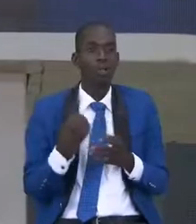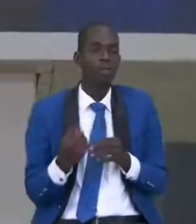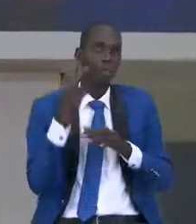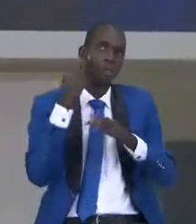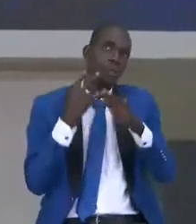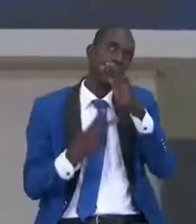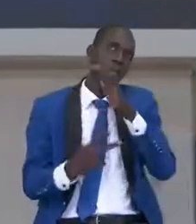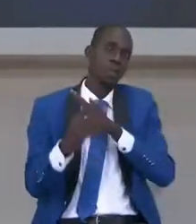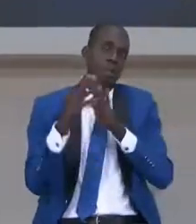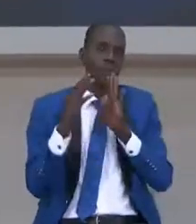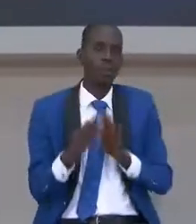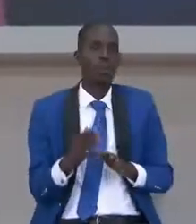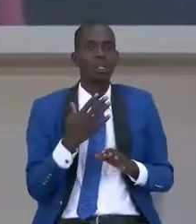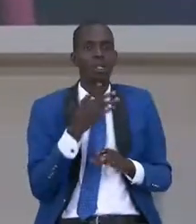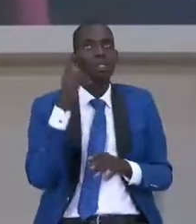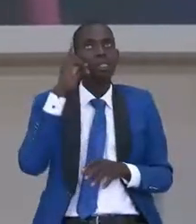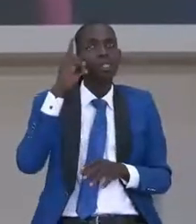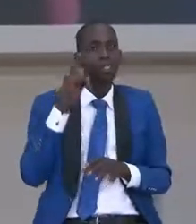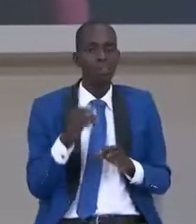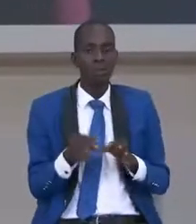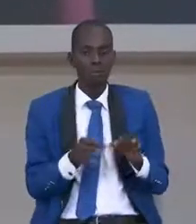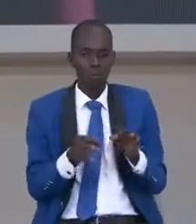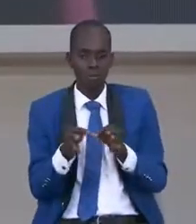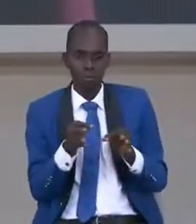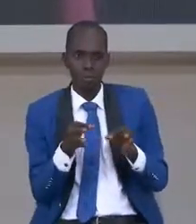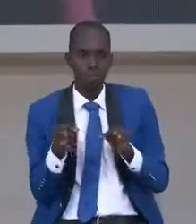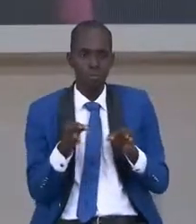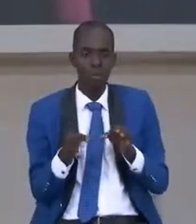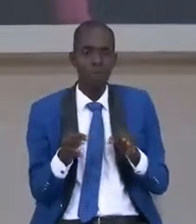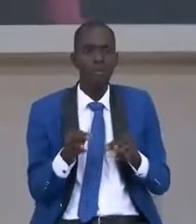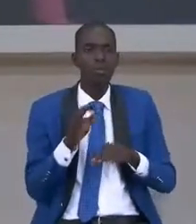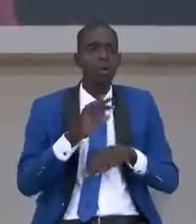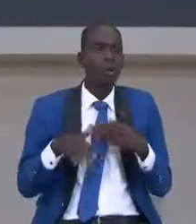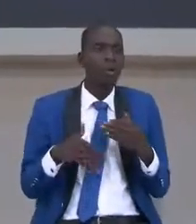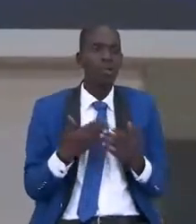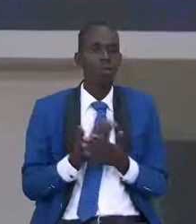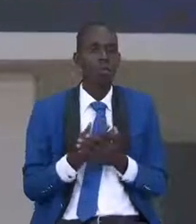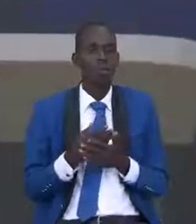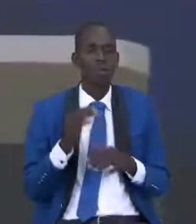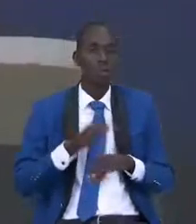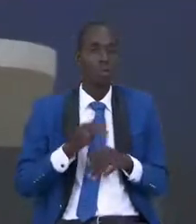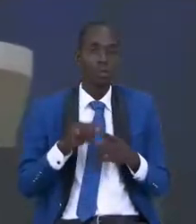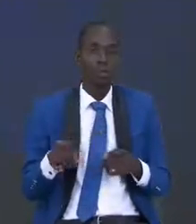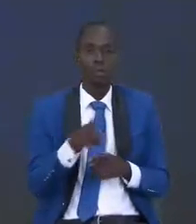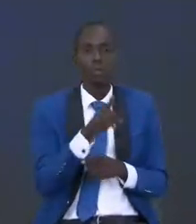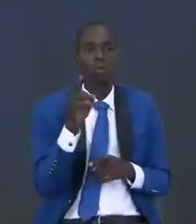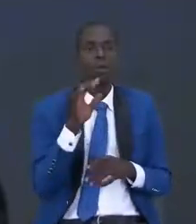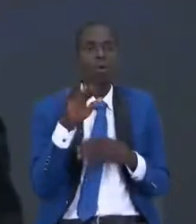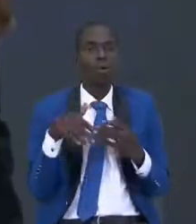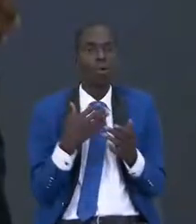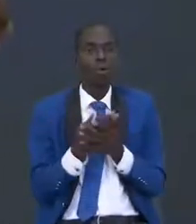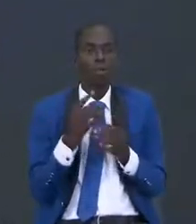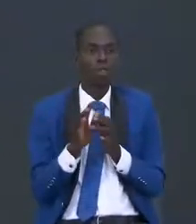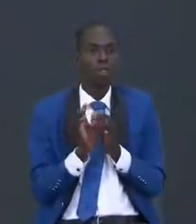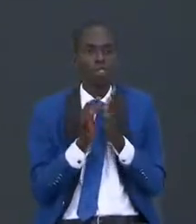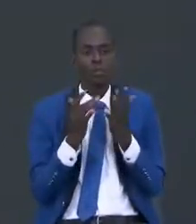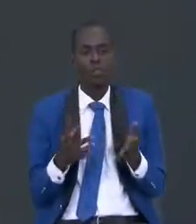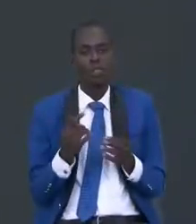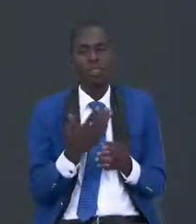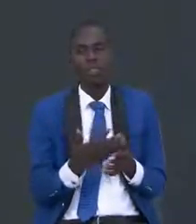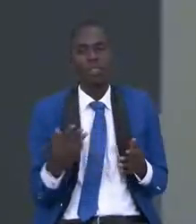et par tous les prophètes, il leur expliqua dans toutes les Écritures ce qui le